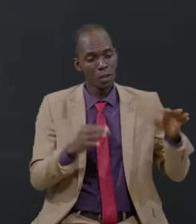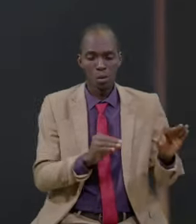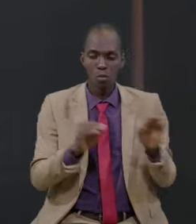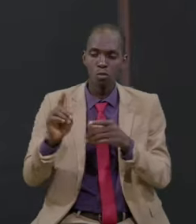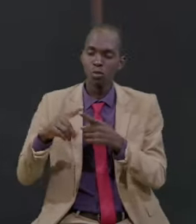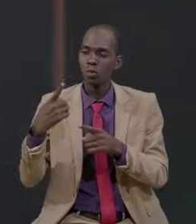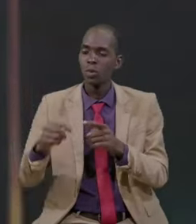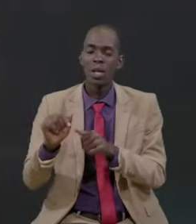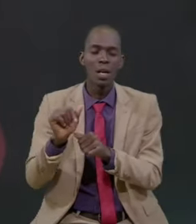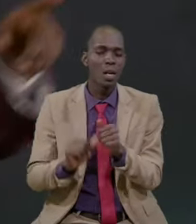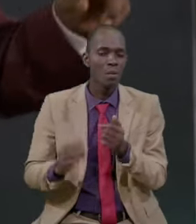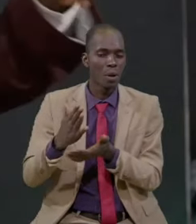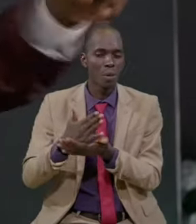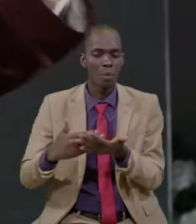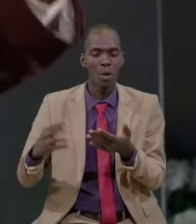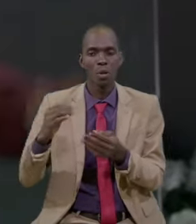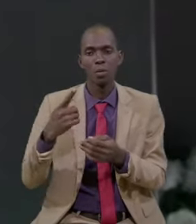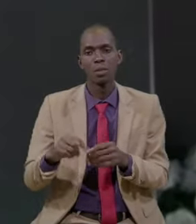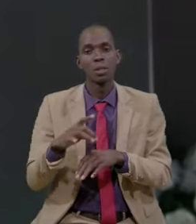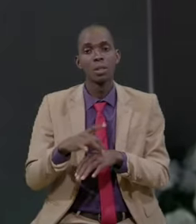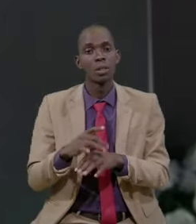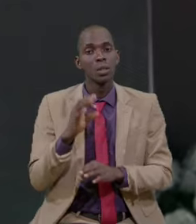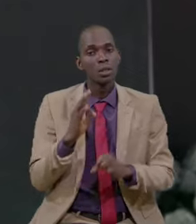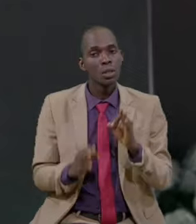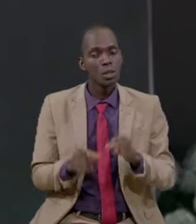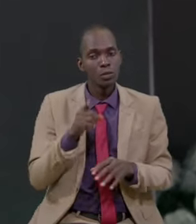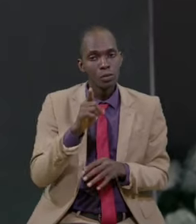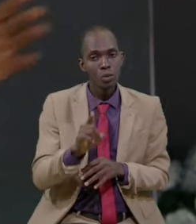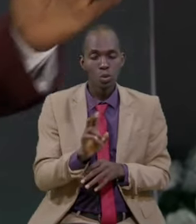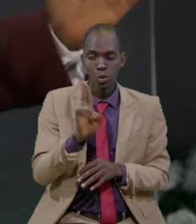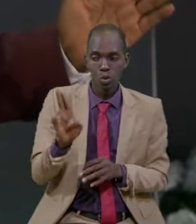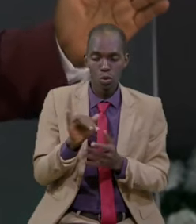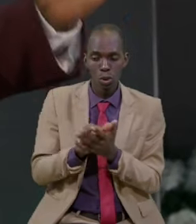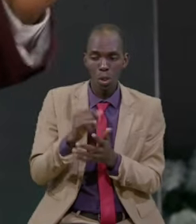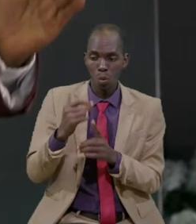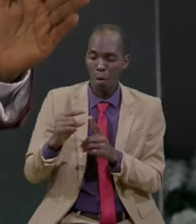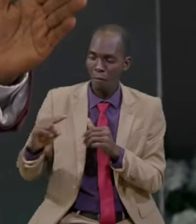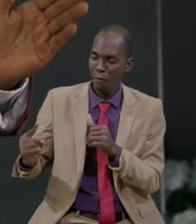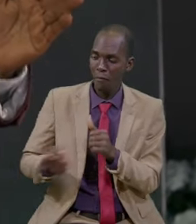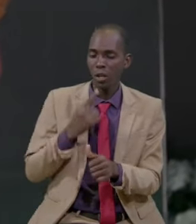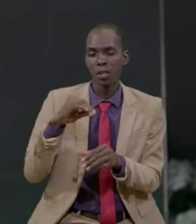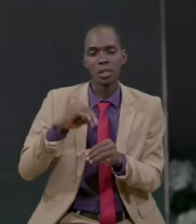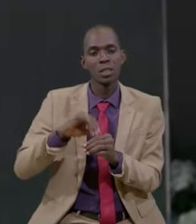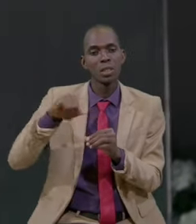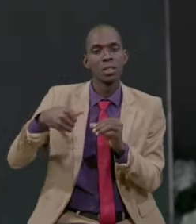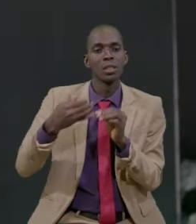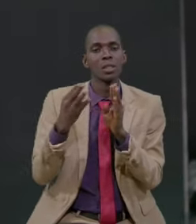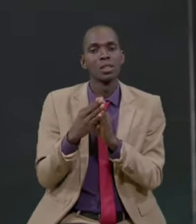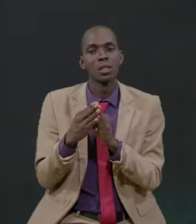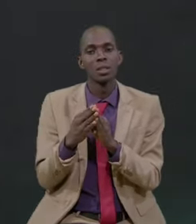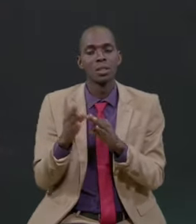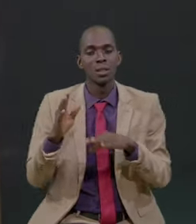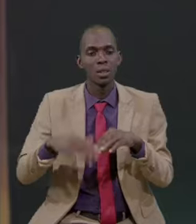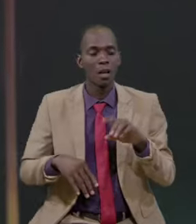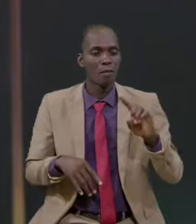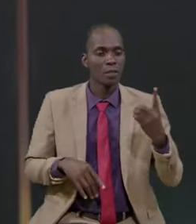terre. Si vous utilisez ce mot, premièrement, d'abord, que à Jérusalem et dans la